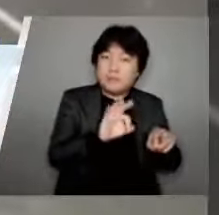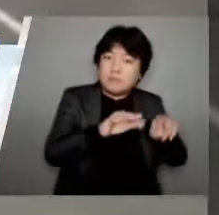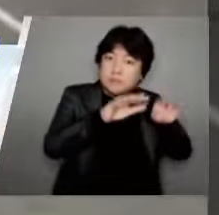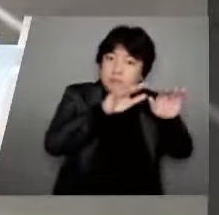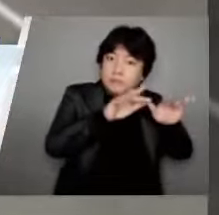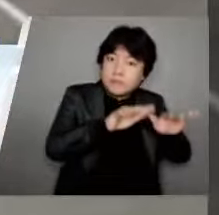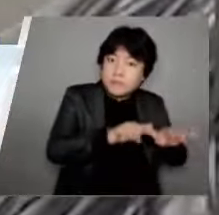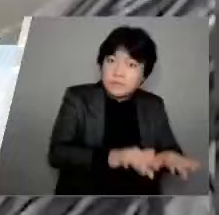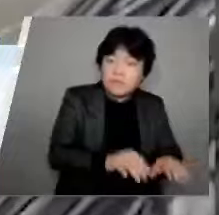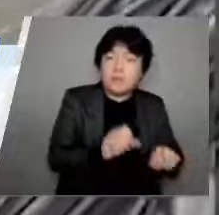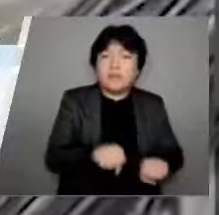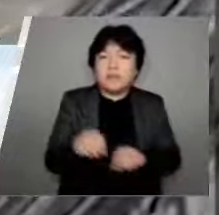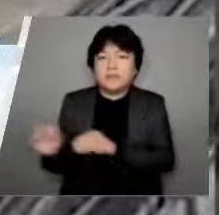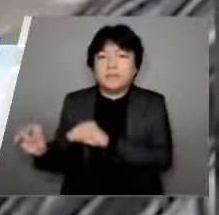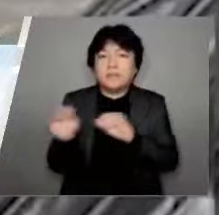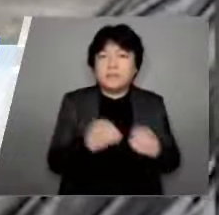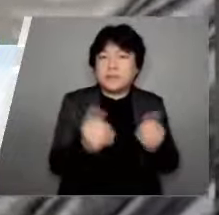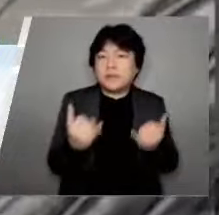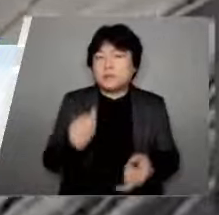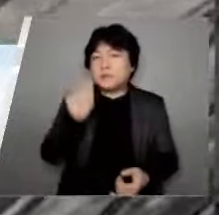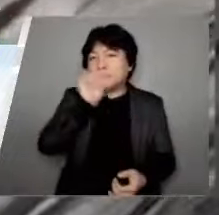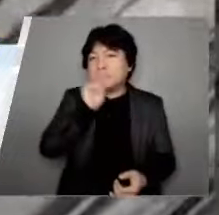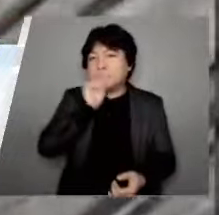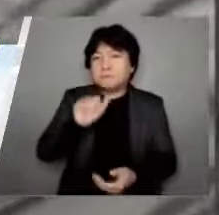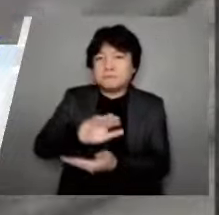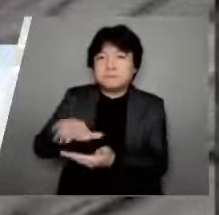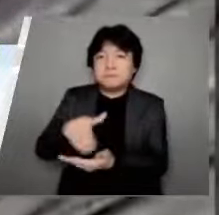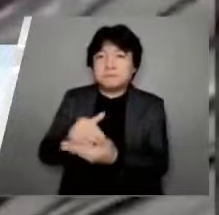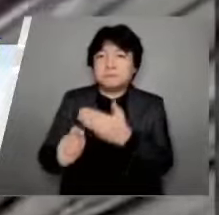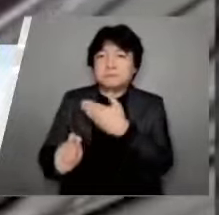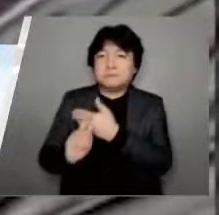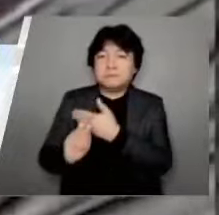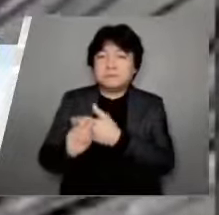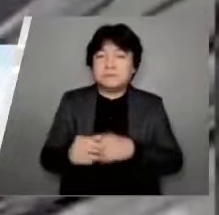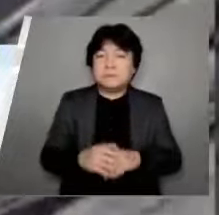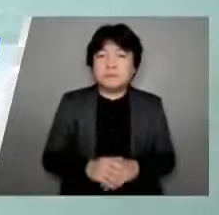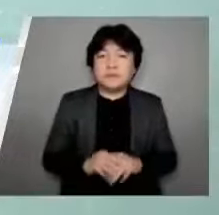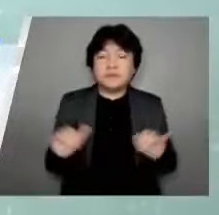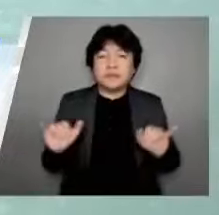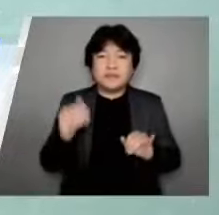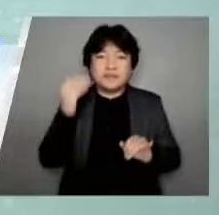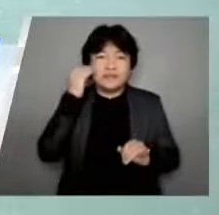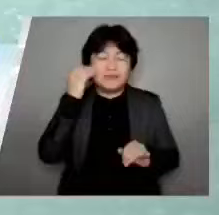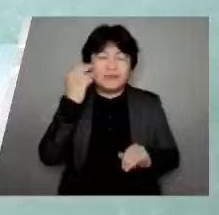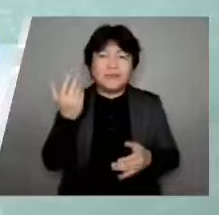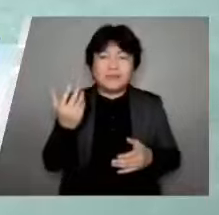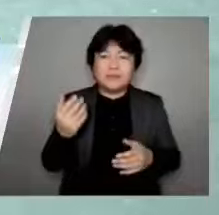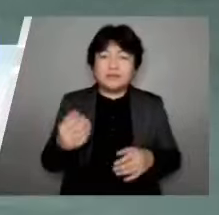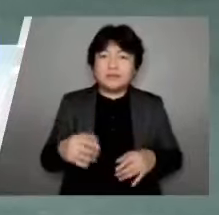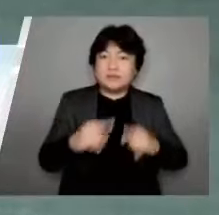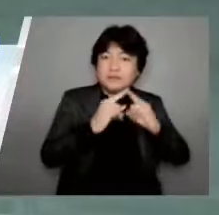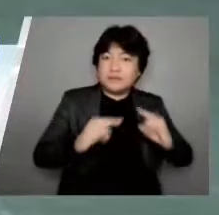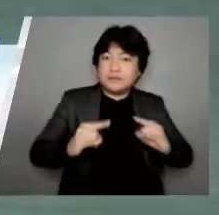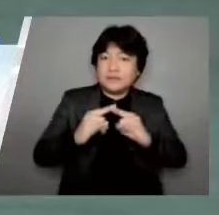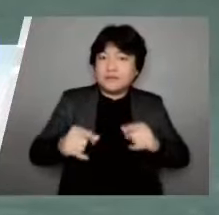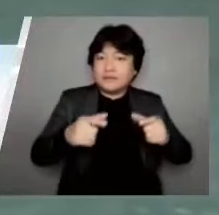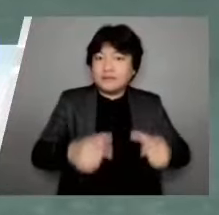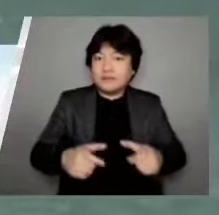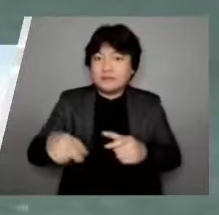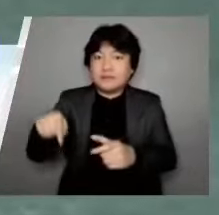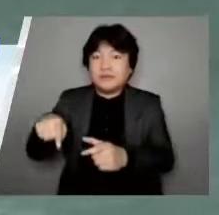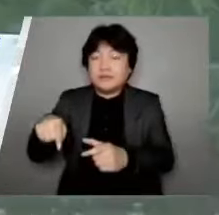ngayon, tiis-tiis muna. Nabasa rin ang sahig ng court kung saan unang itinirik ang mga tents ng mga evacuees, kaya naman inilipat sila